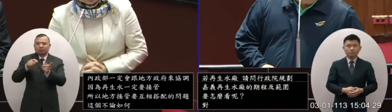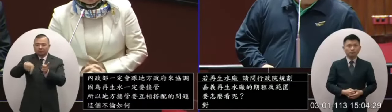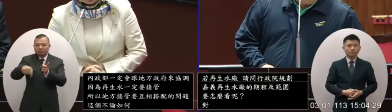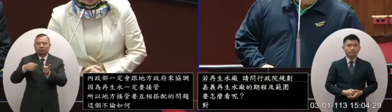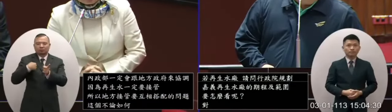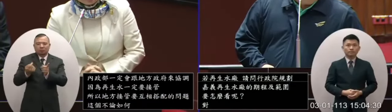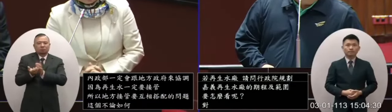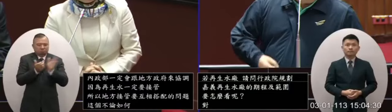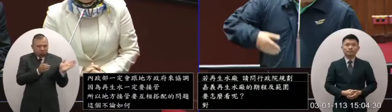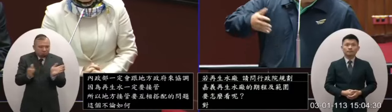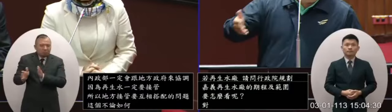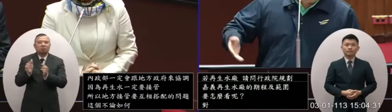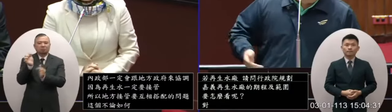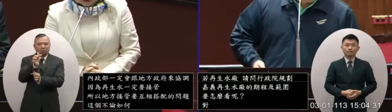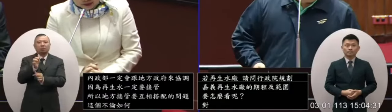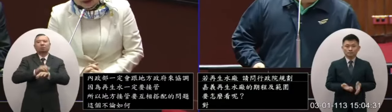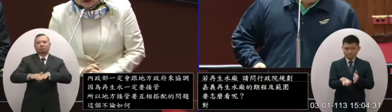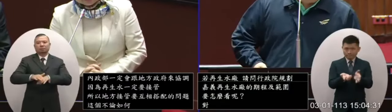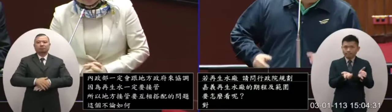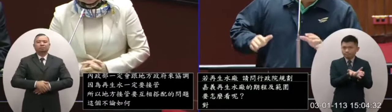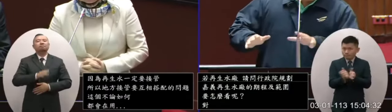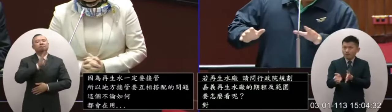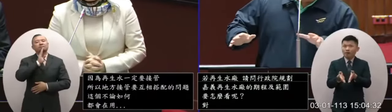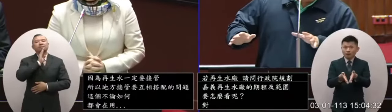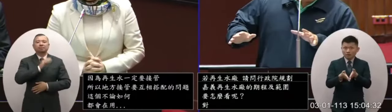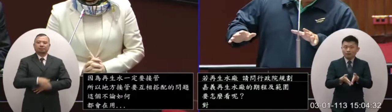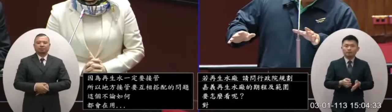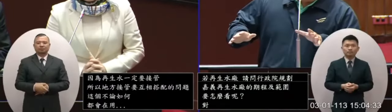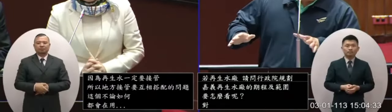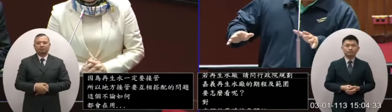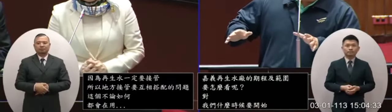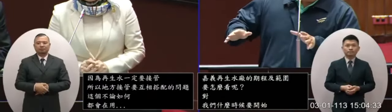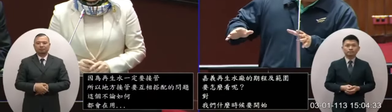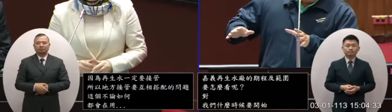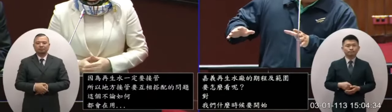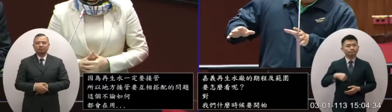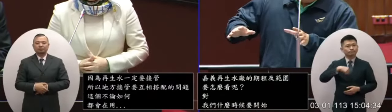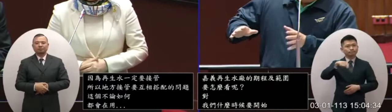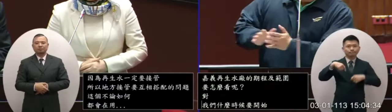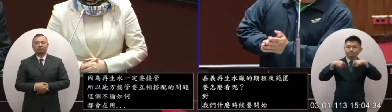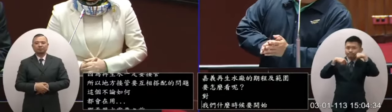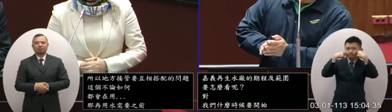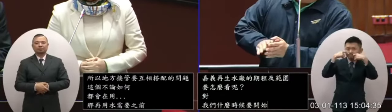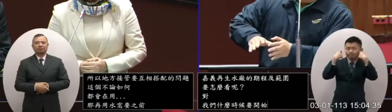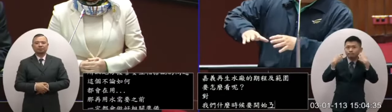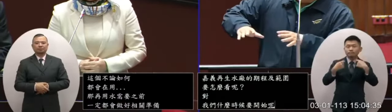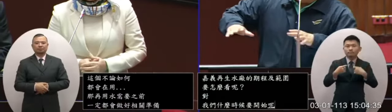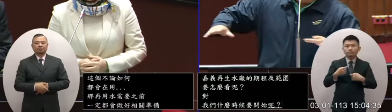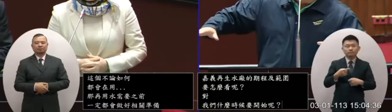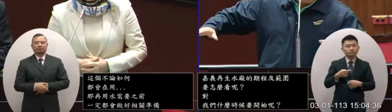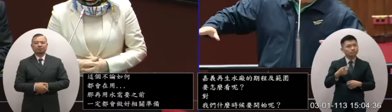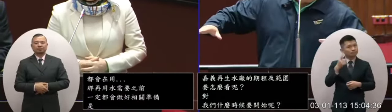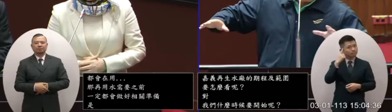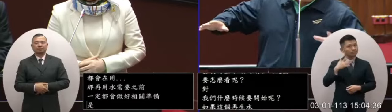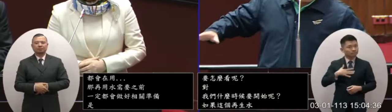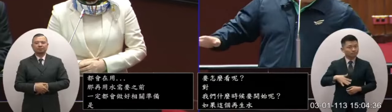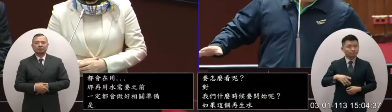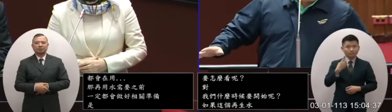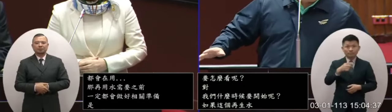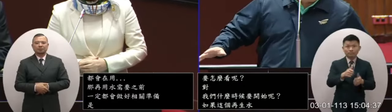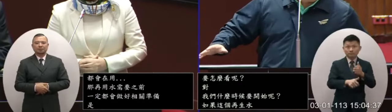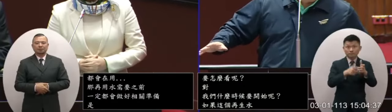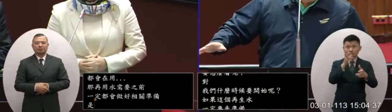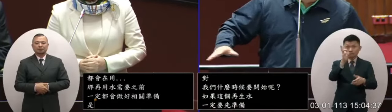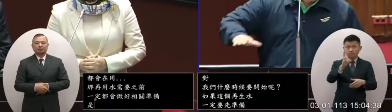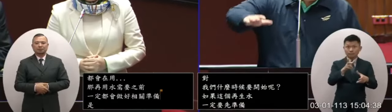做好相关的准备。 一定要先准备嘛。 是。 那所以我们事实上也想要就是说确认说好，我们这个再生水那到底